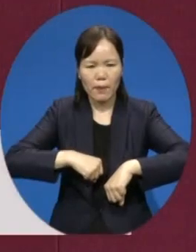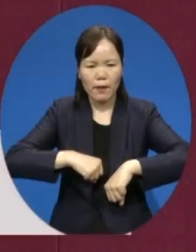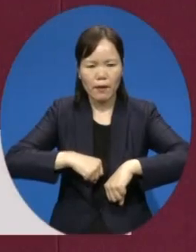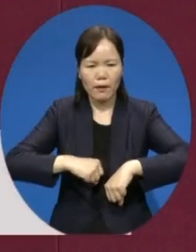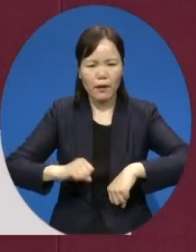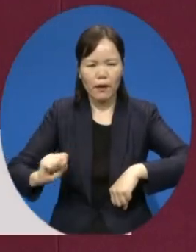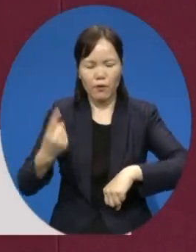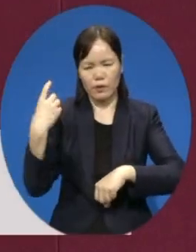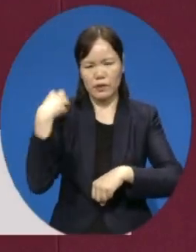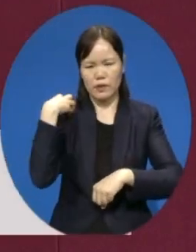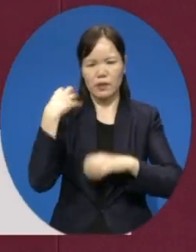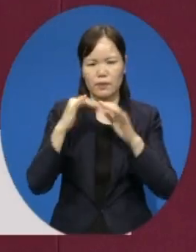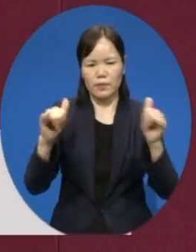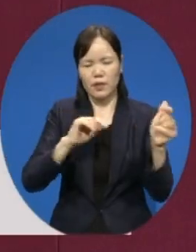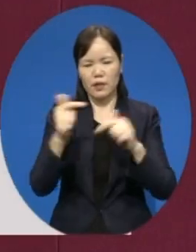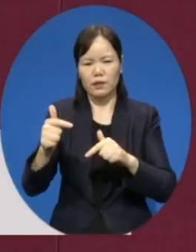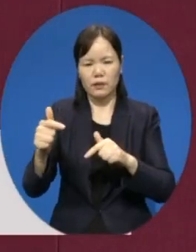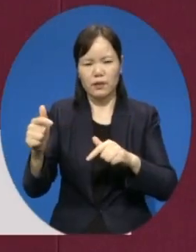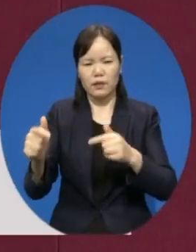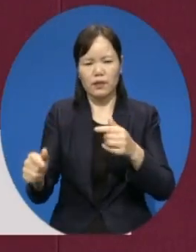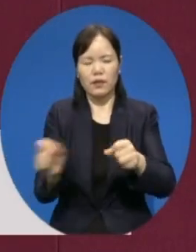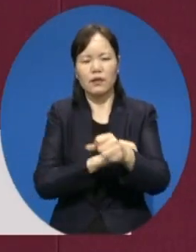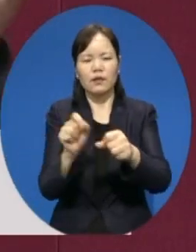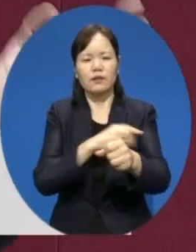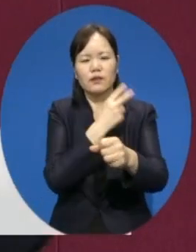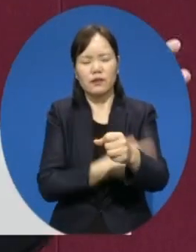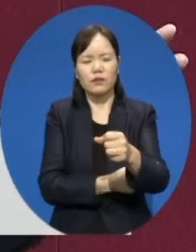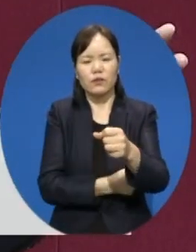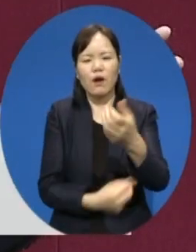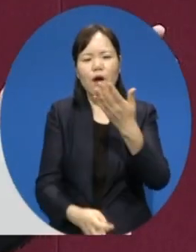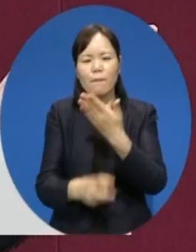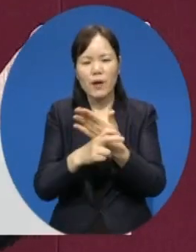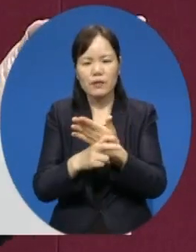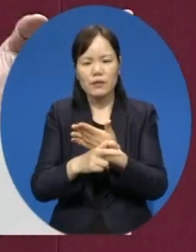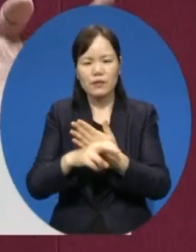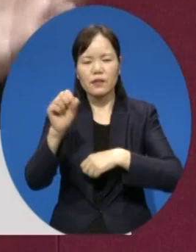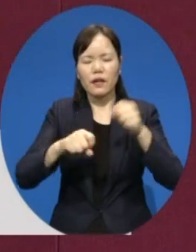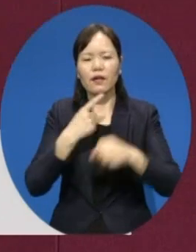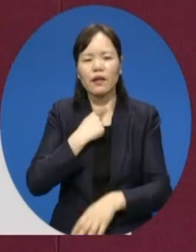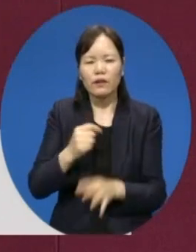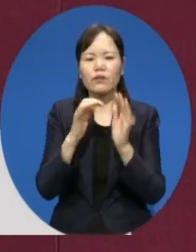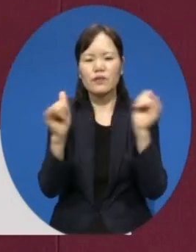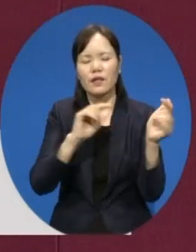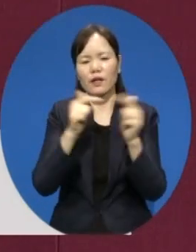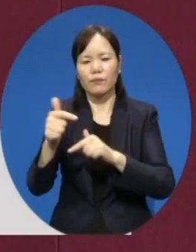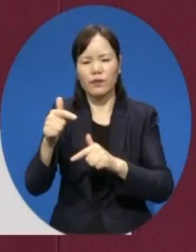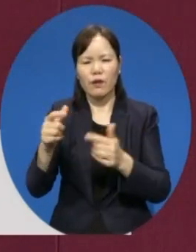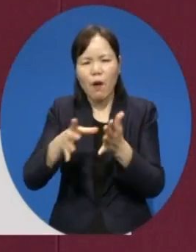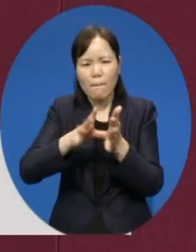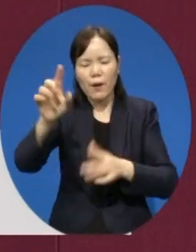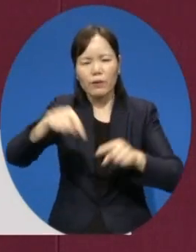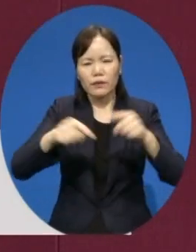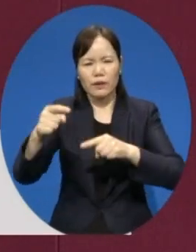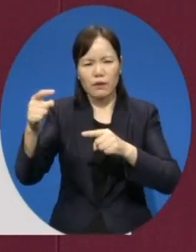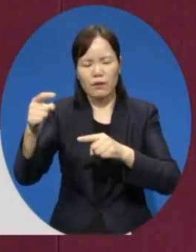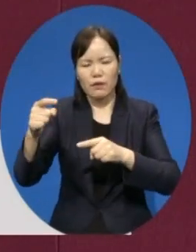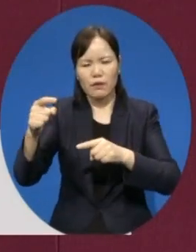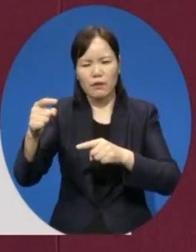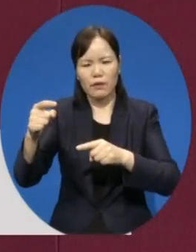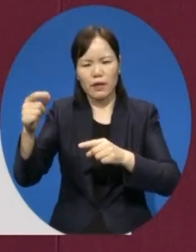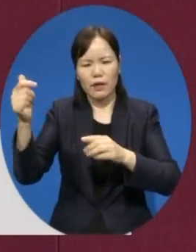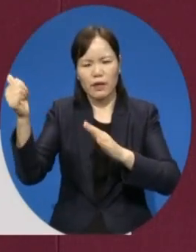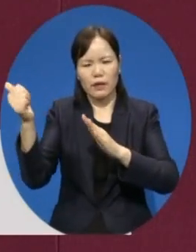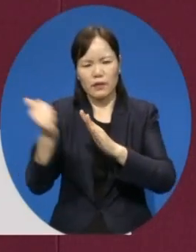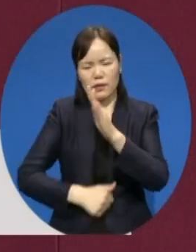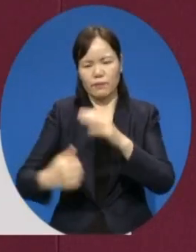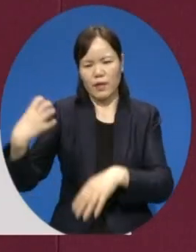아닙니까? 특권과 반칙의 꿀을 같이 빨았던 사람들 아닙니까? 이 폭정과 실정에 대한 책임을 함께 져야 될 사람들